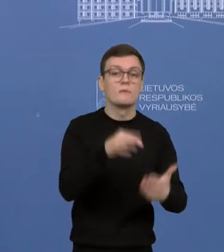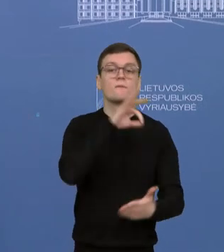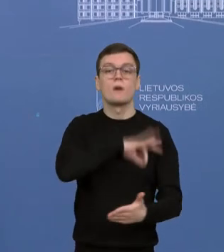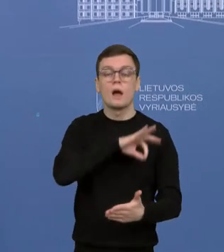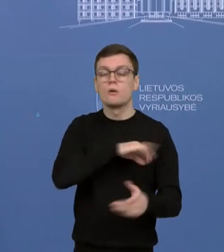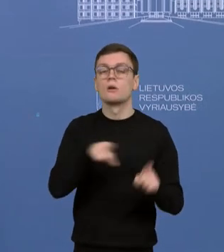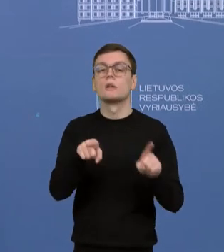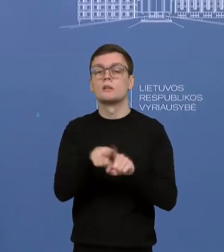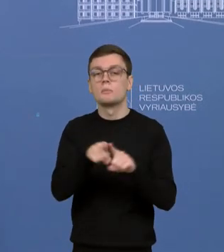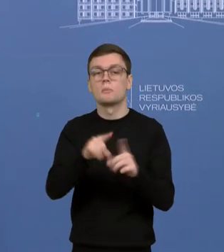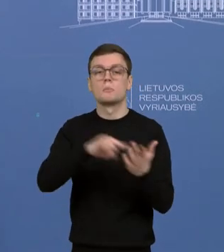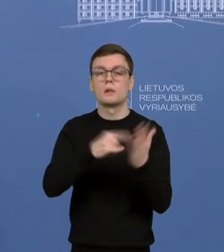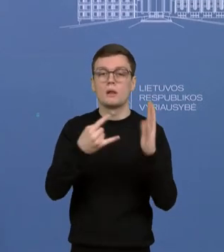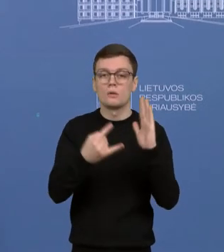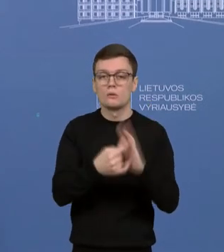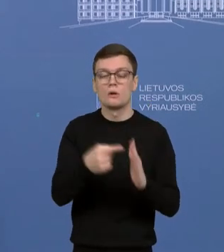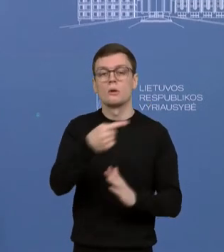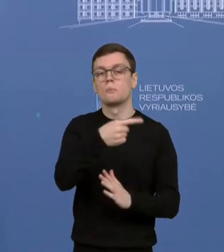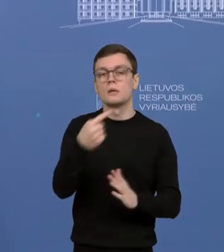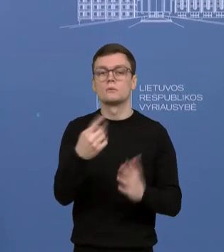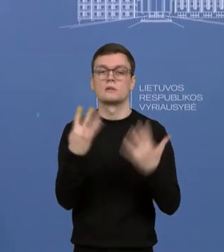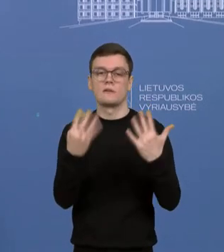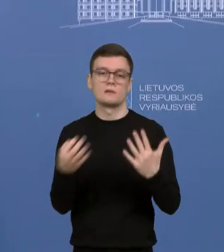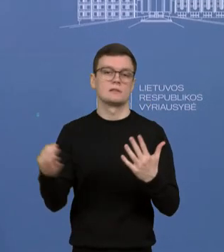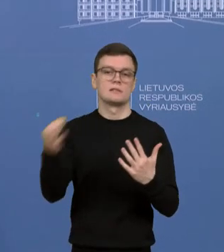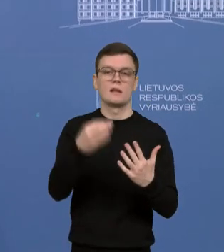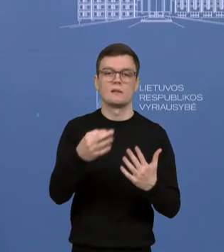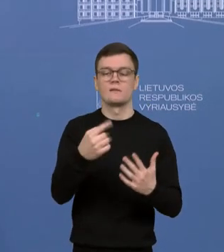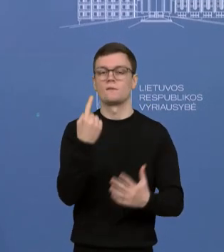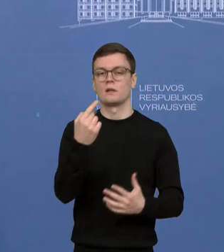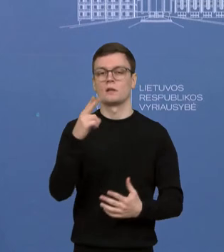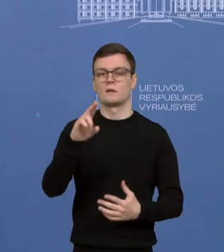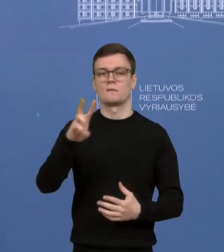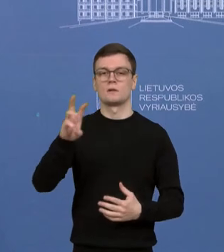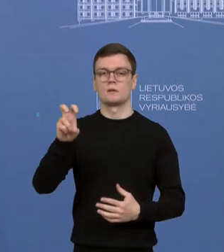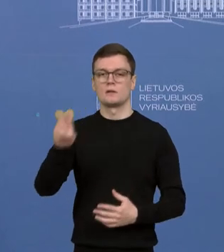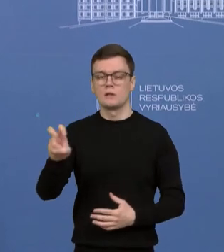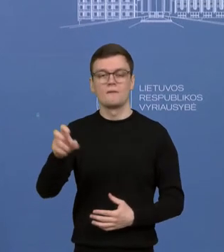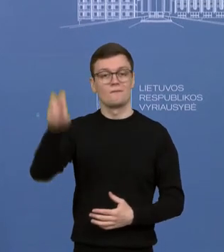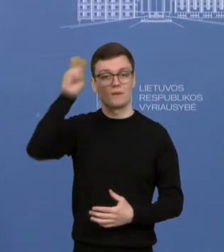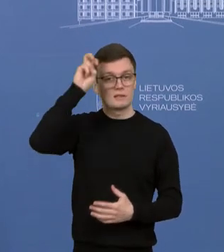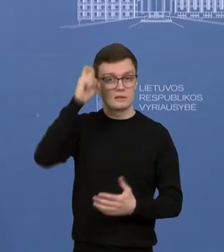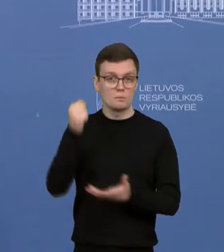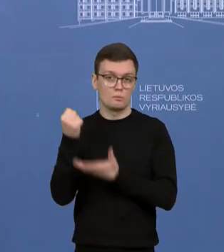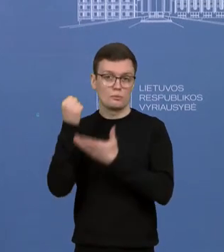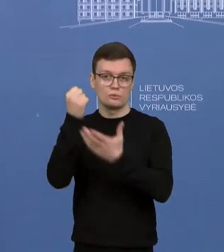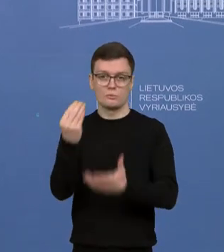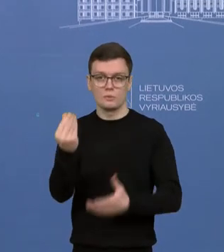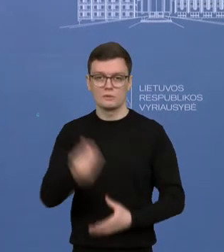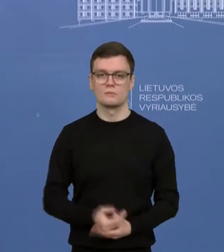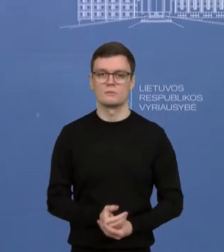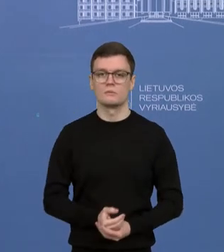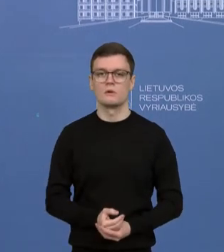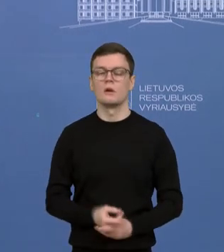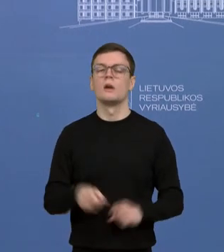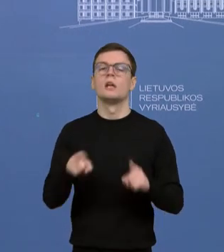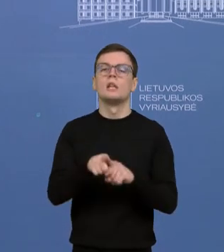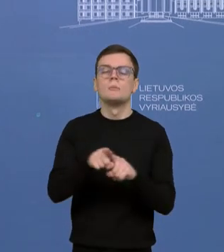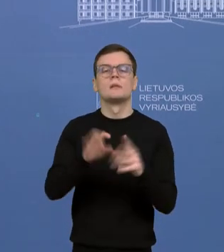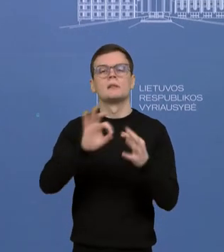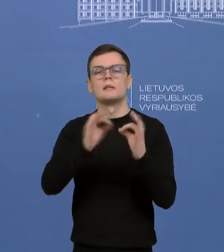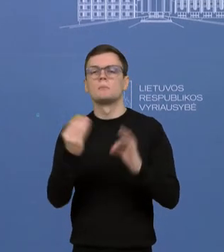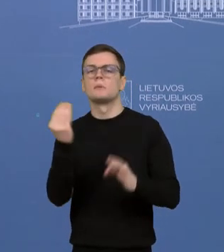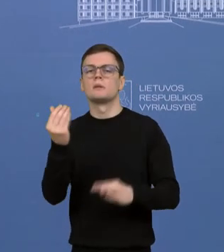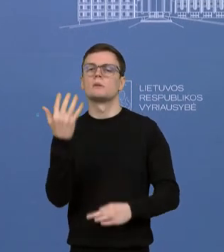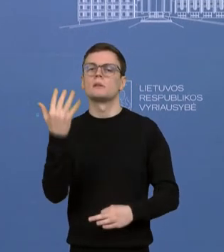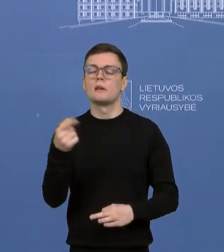numatyta -9 maždaug centai už kilovatvalandę, būtent iš valstybės biudžeto lėšų. Ir kokia čia suma bendra gautųsi? Tai